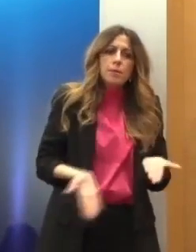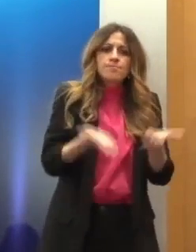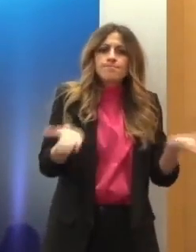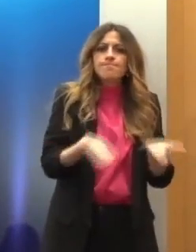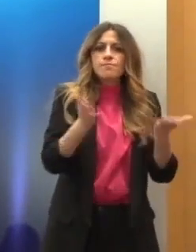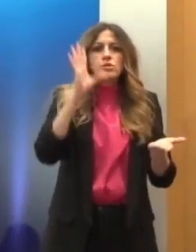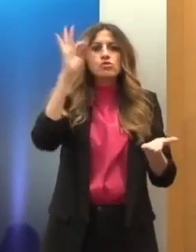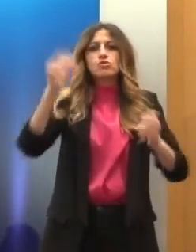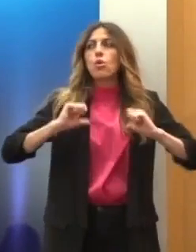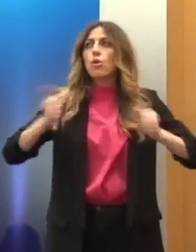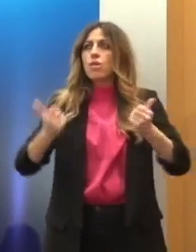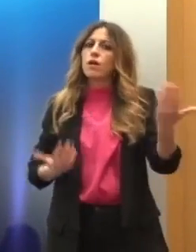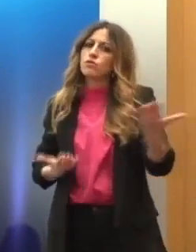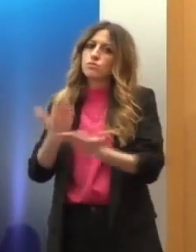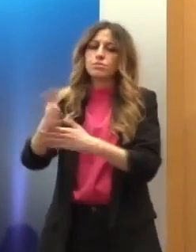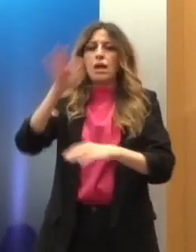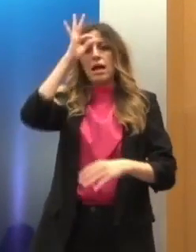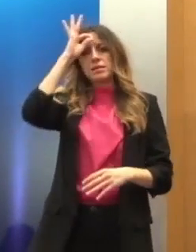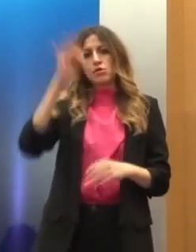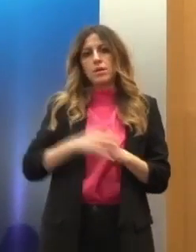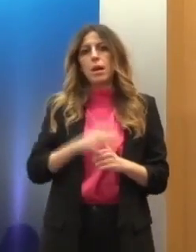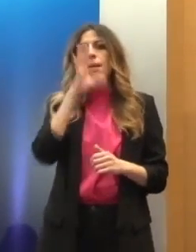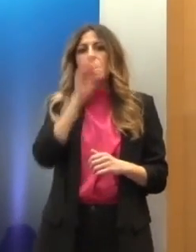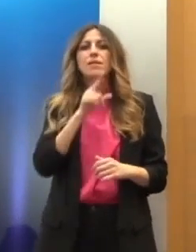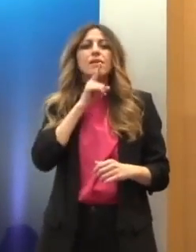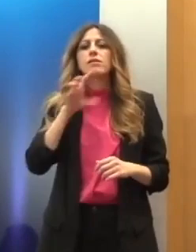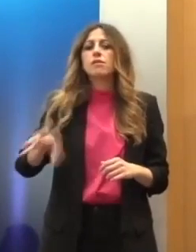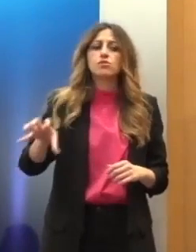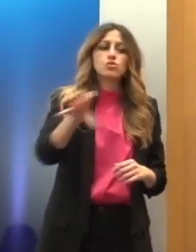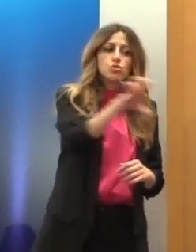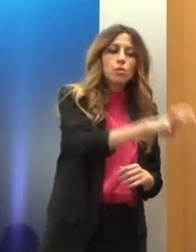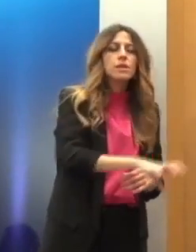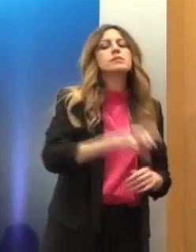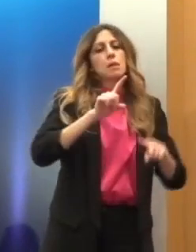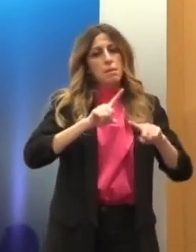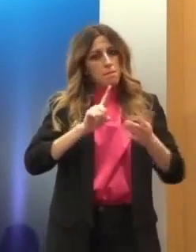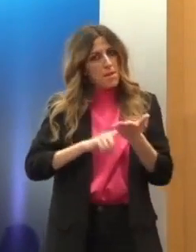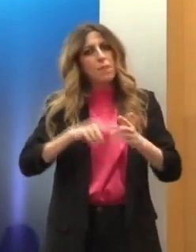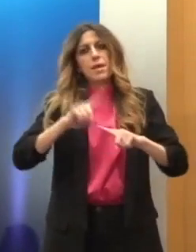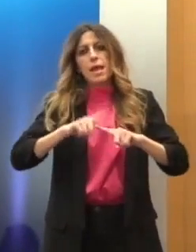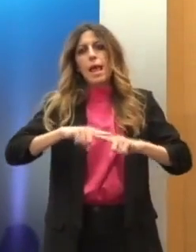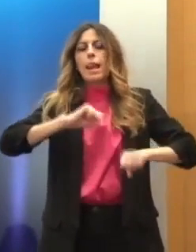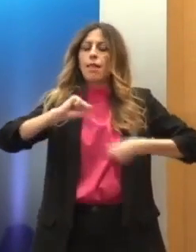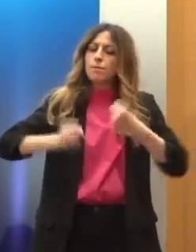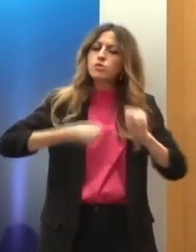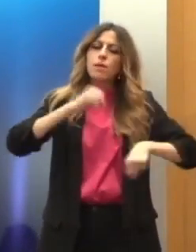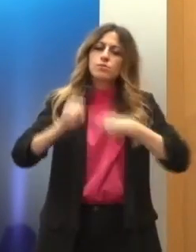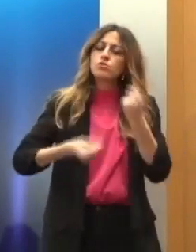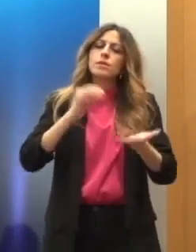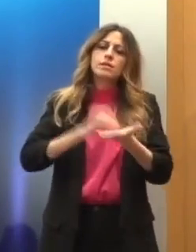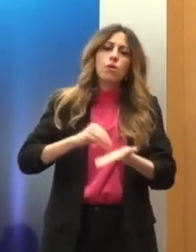αρχές. Πράγματι, στους τομείς αυτούς χρειάζεται να εντείνουμε τις προσπάθειές μας και έχουμε πολλά ακόμη να